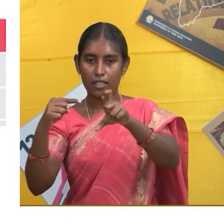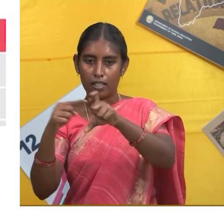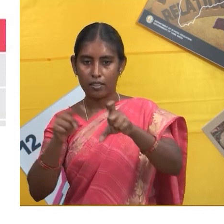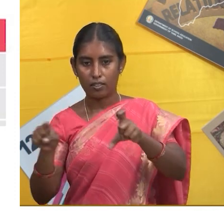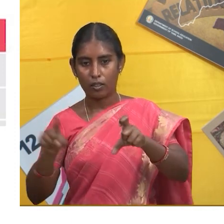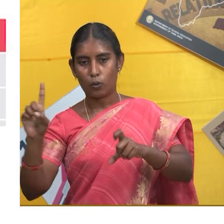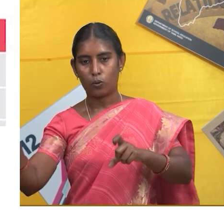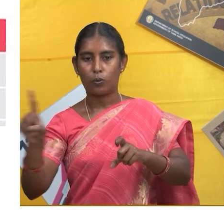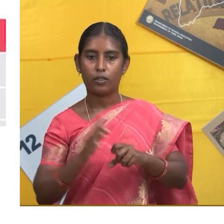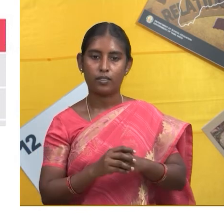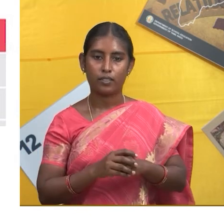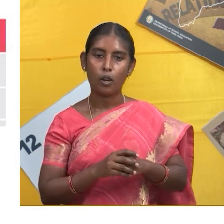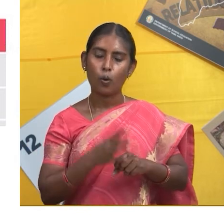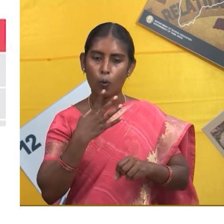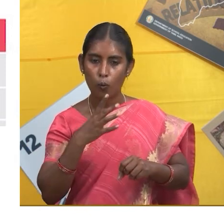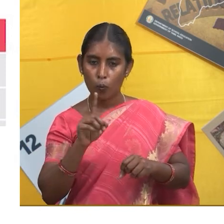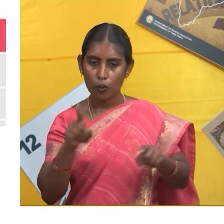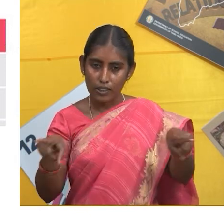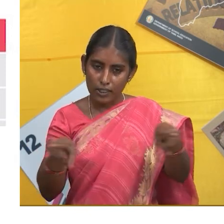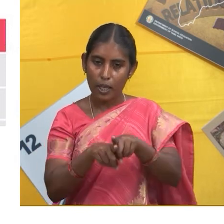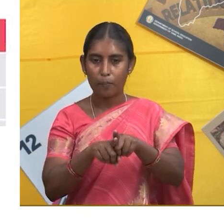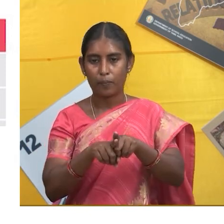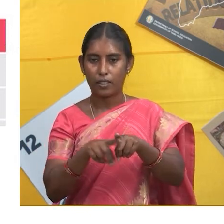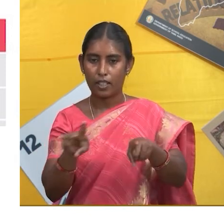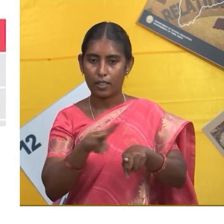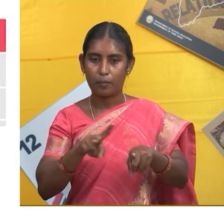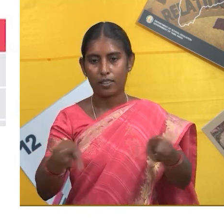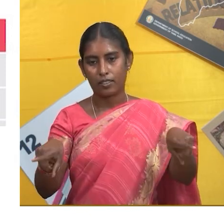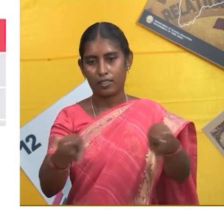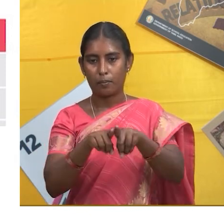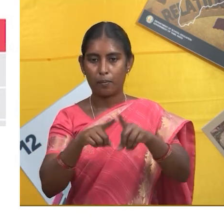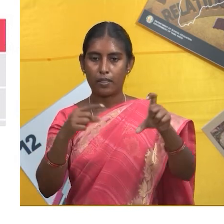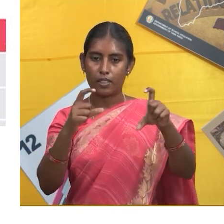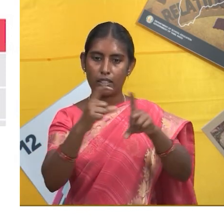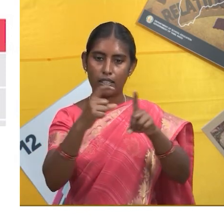same five significa இப்போது நடையம் நடையம்